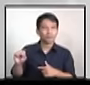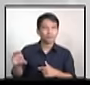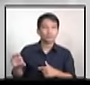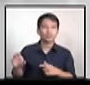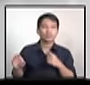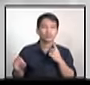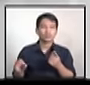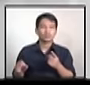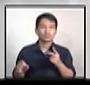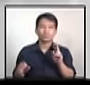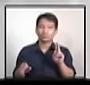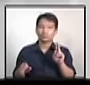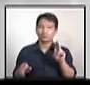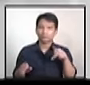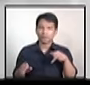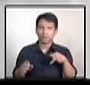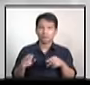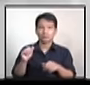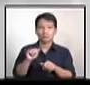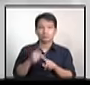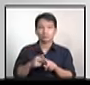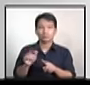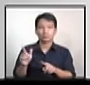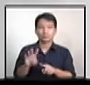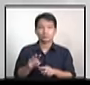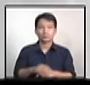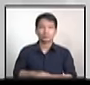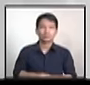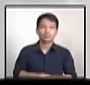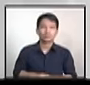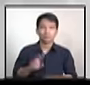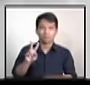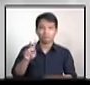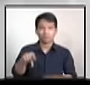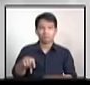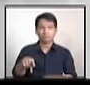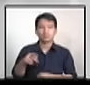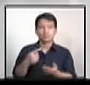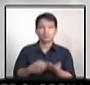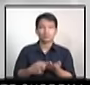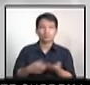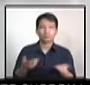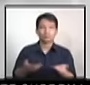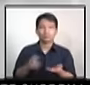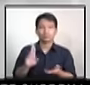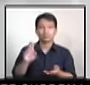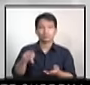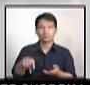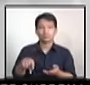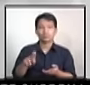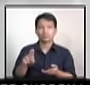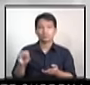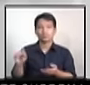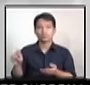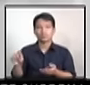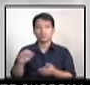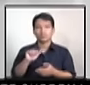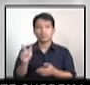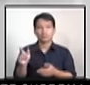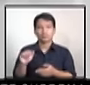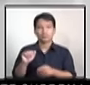sa University of Pangasinan sa April 24. Habang ang vice presidential debate ay gagawin sa UP o UST sa